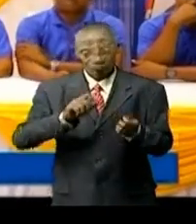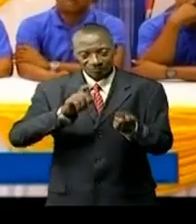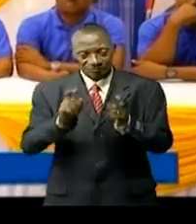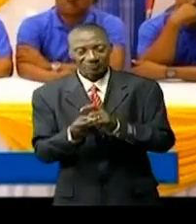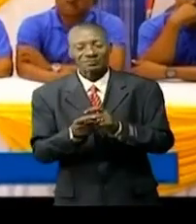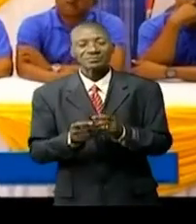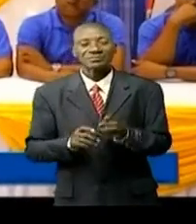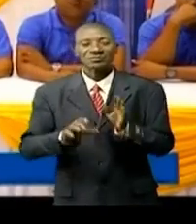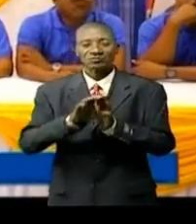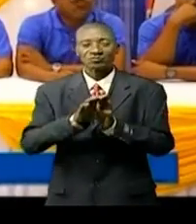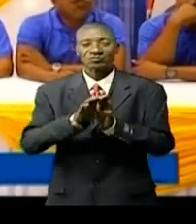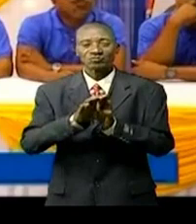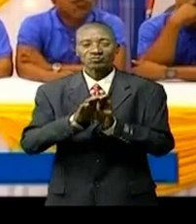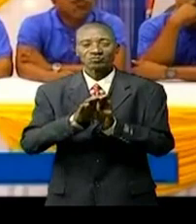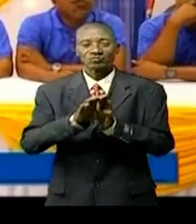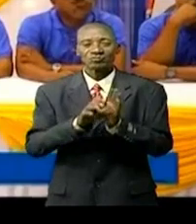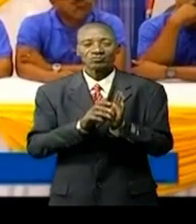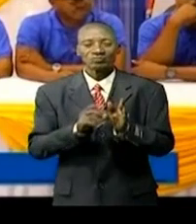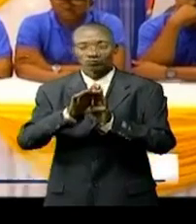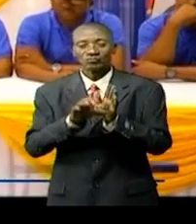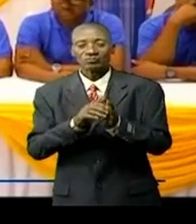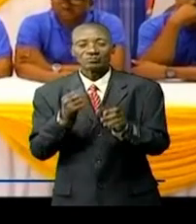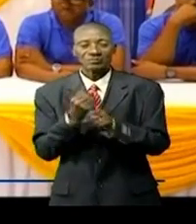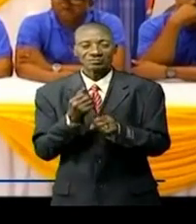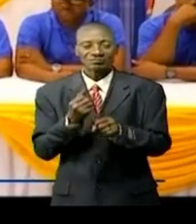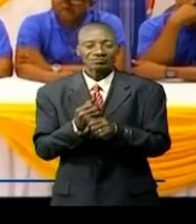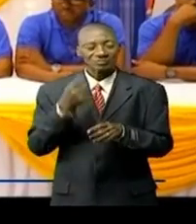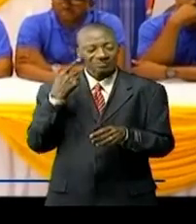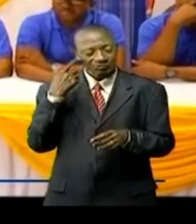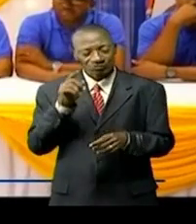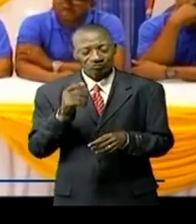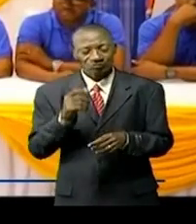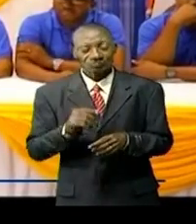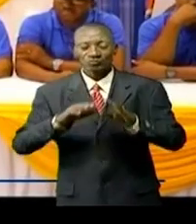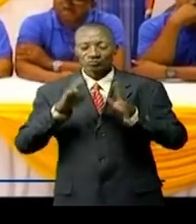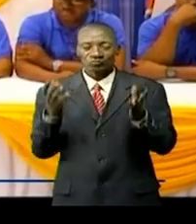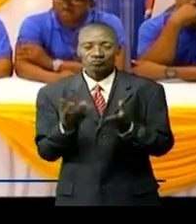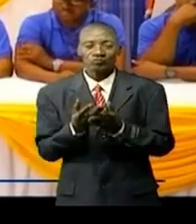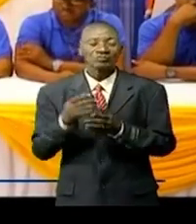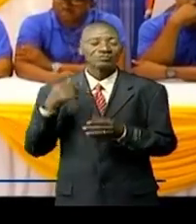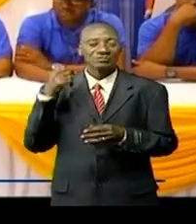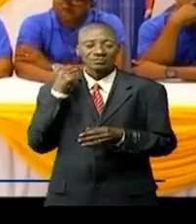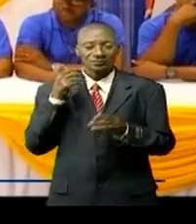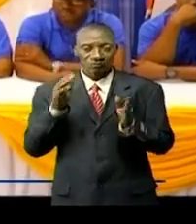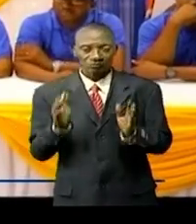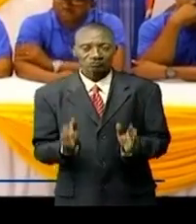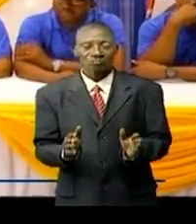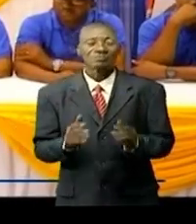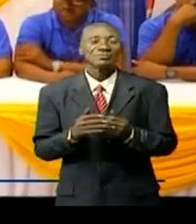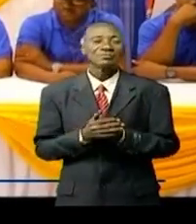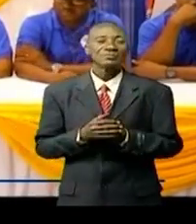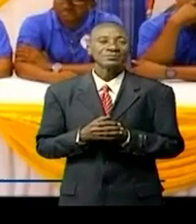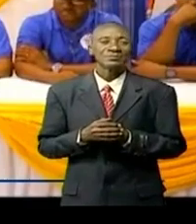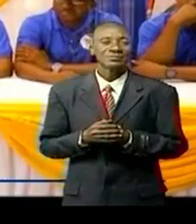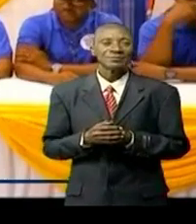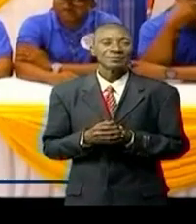pour cela. Si vous avez c'est justement pour que nos syndiqués retrouvent quelque part un